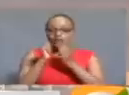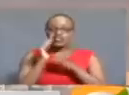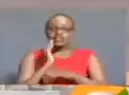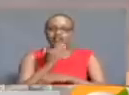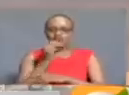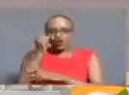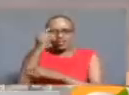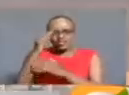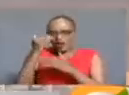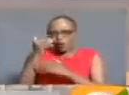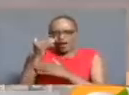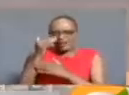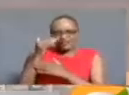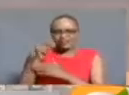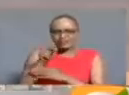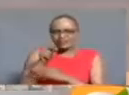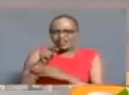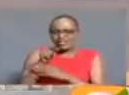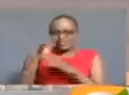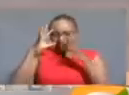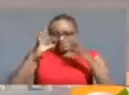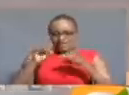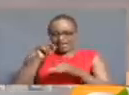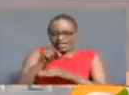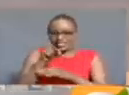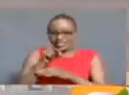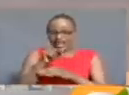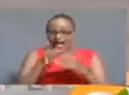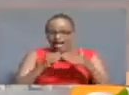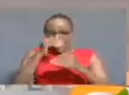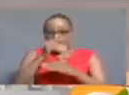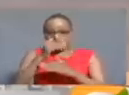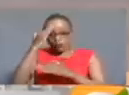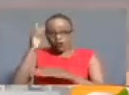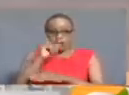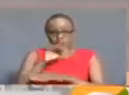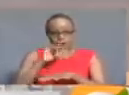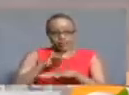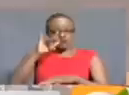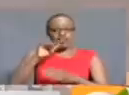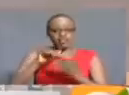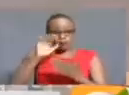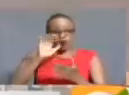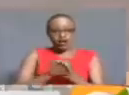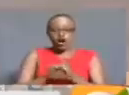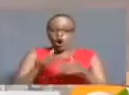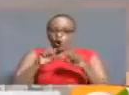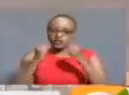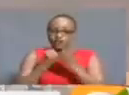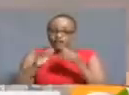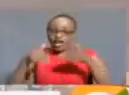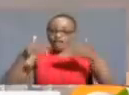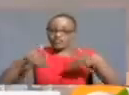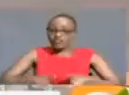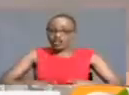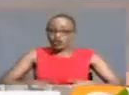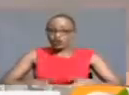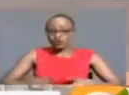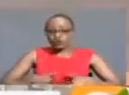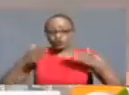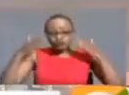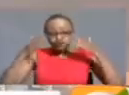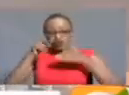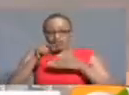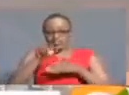kuelewa ni vipi na kwa nini walichukua hatua hiyo licha ya kufahamu athari zake. Au jamii imewapa vijana sababu ya kuelekea